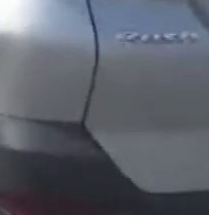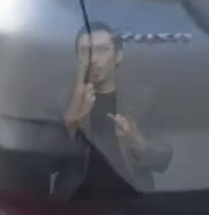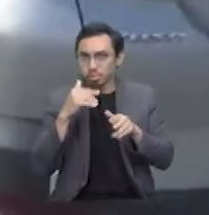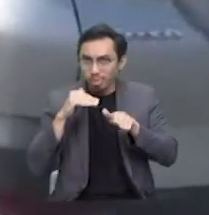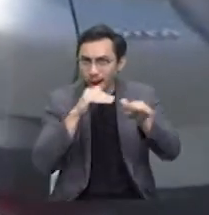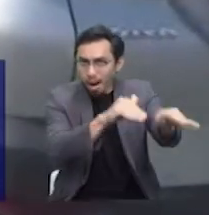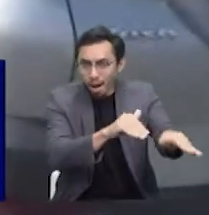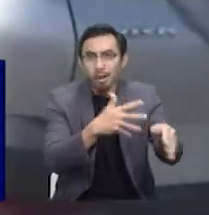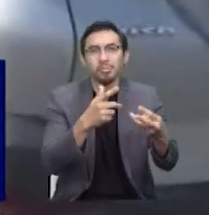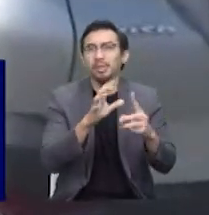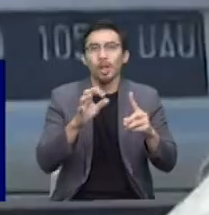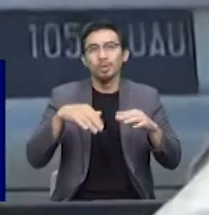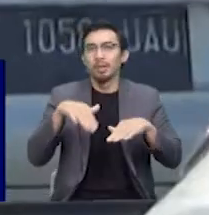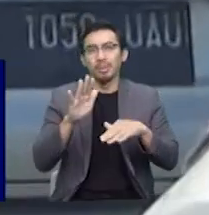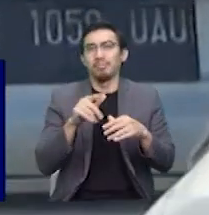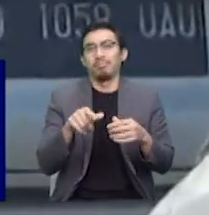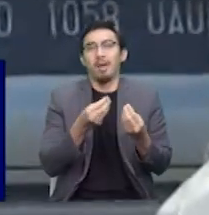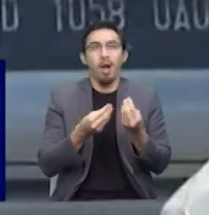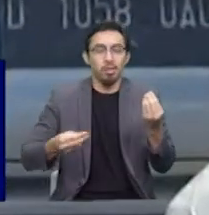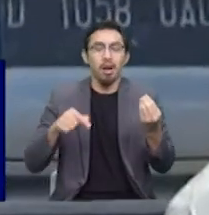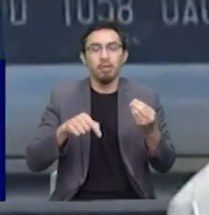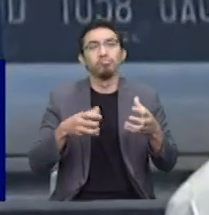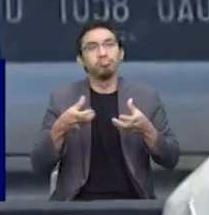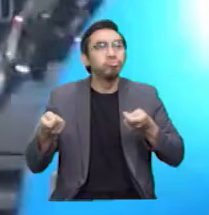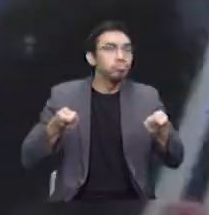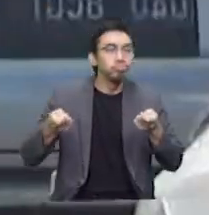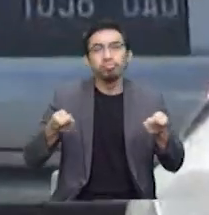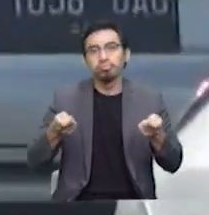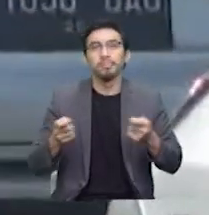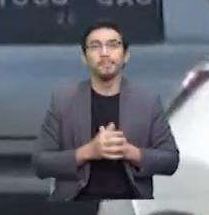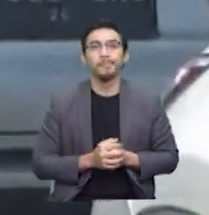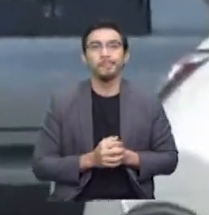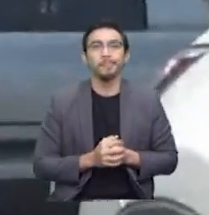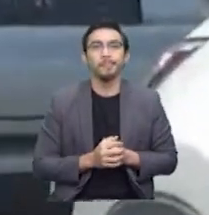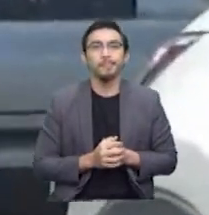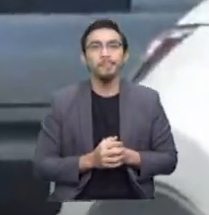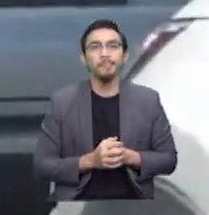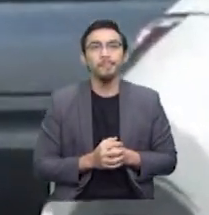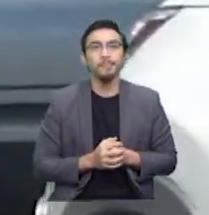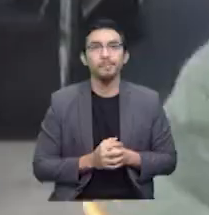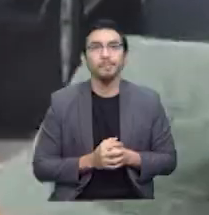anggotanya di titik rawan kemacetan.